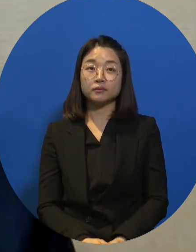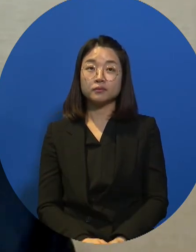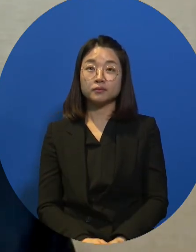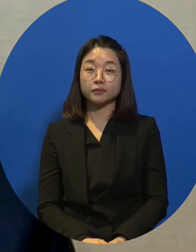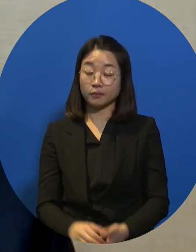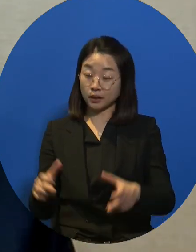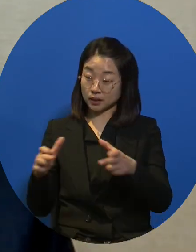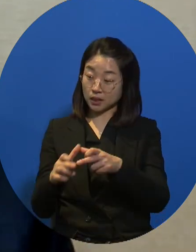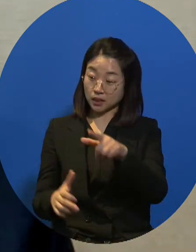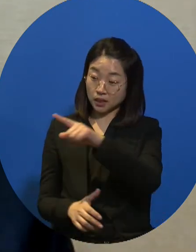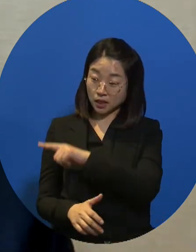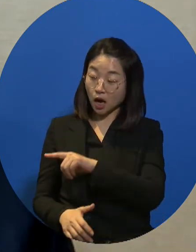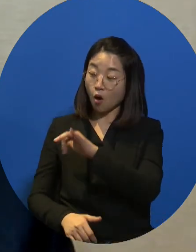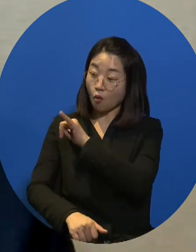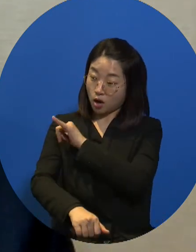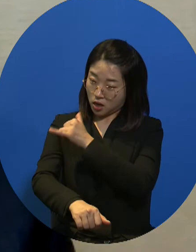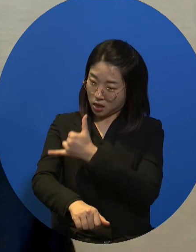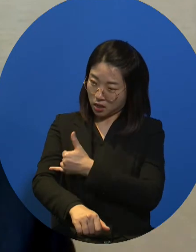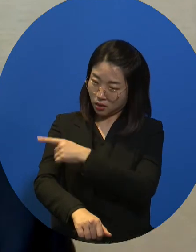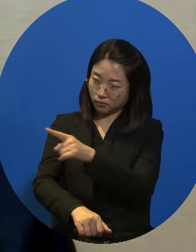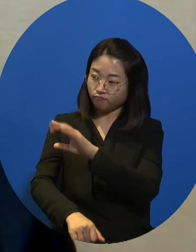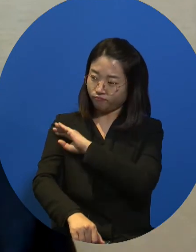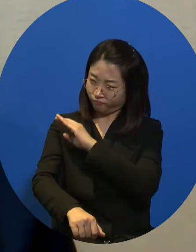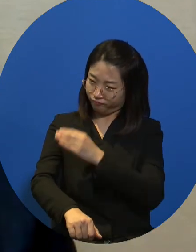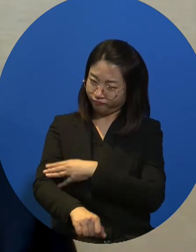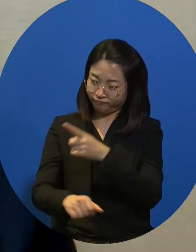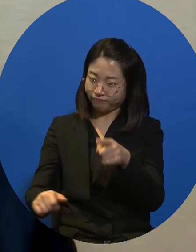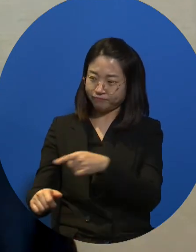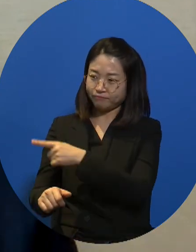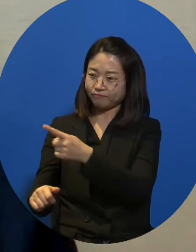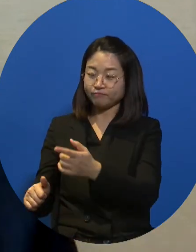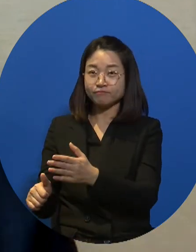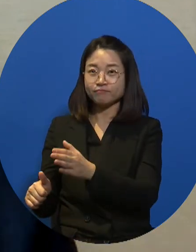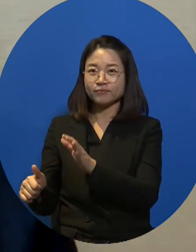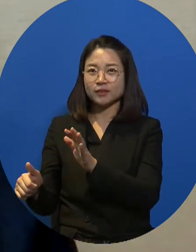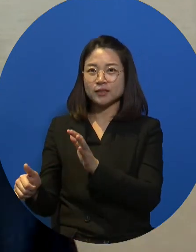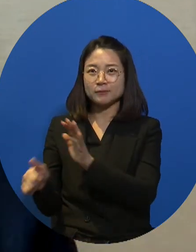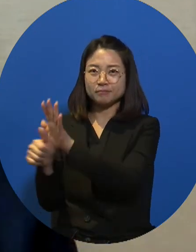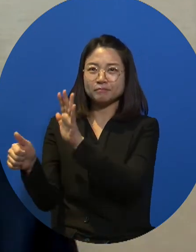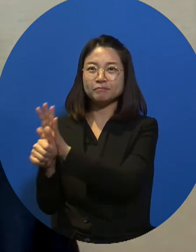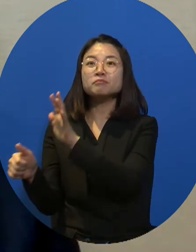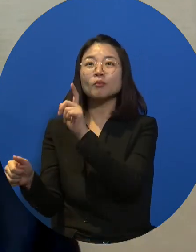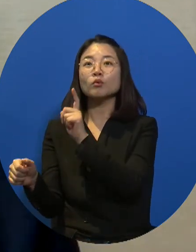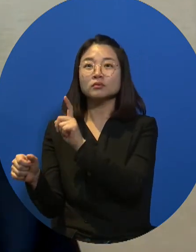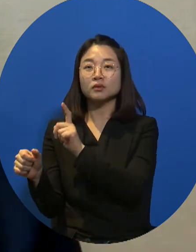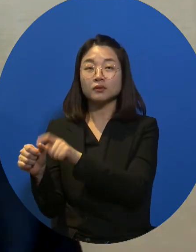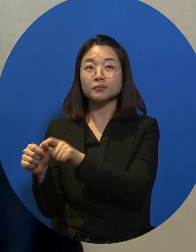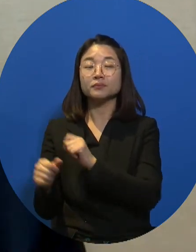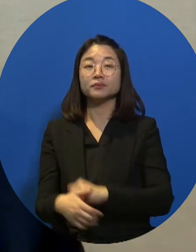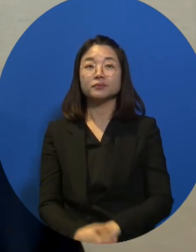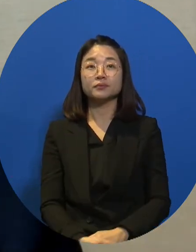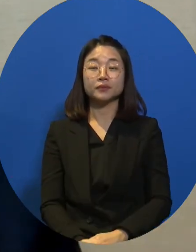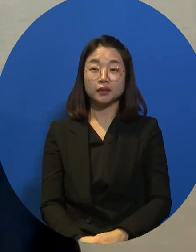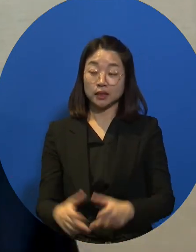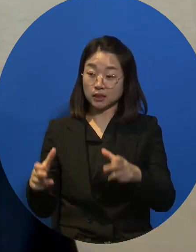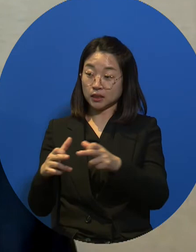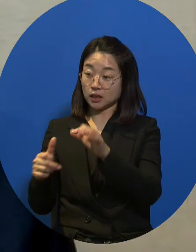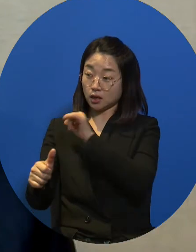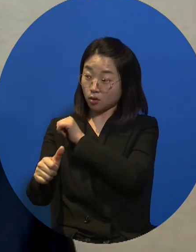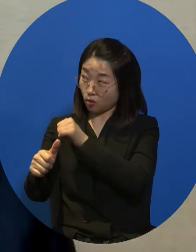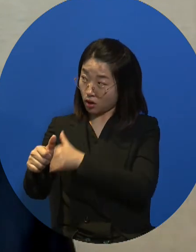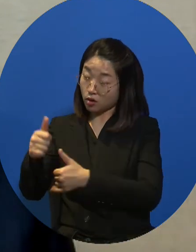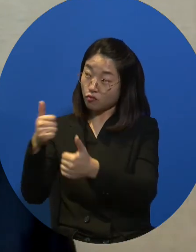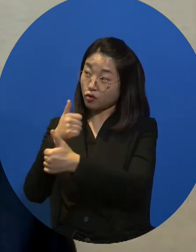권리 협약 이행을 강화하기 위한 제도입니다. 그래서 이 장애인 권리위원회가 협약에